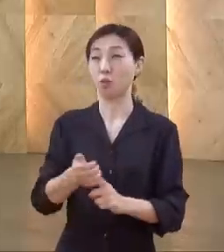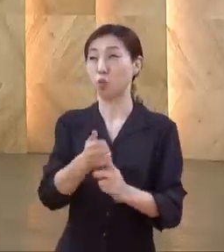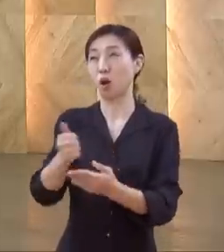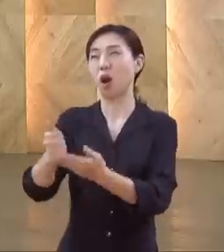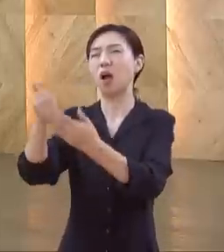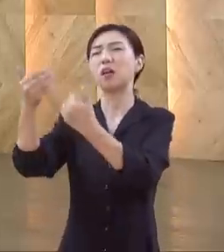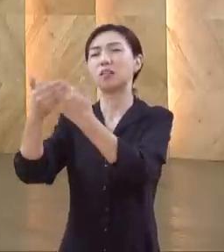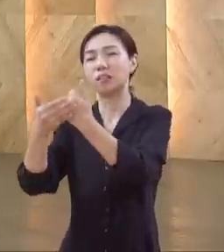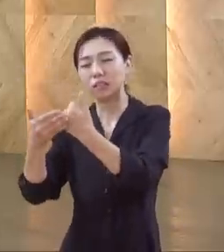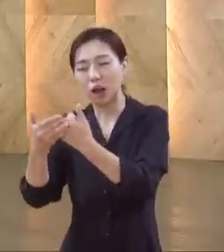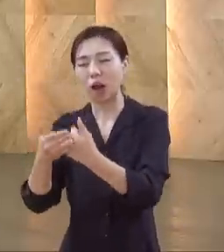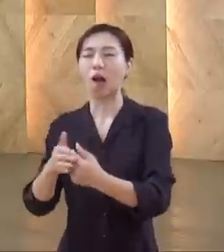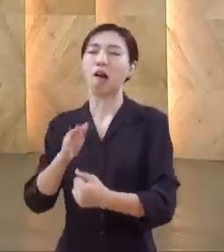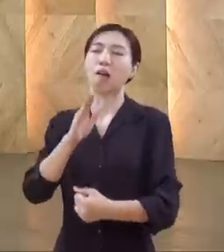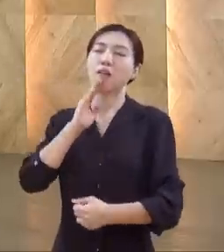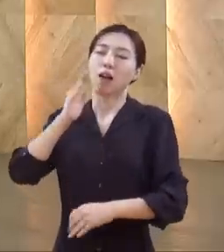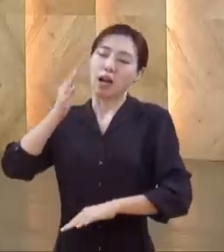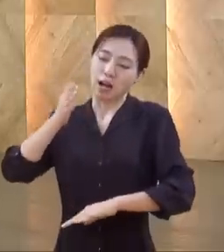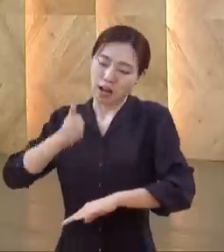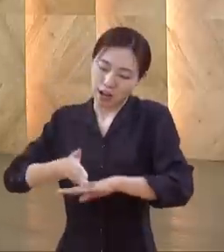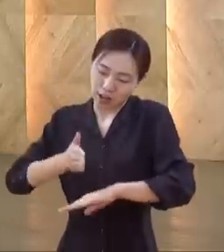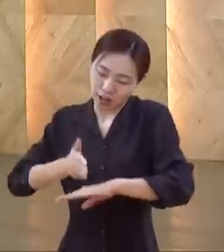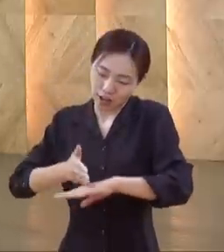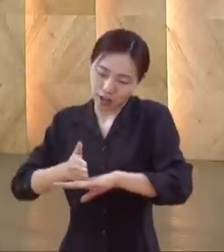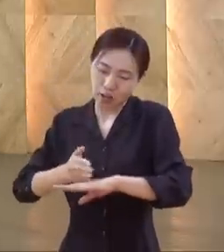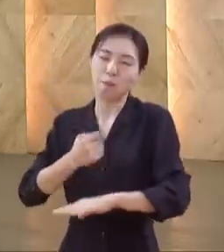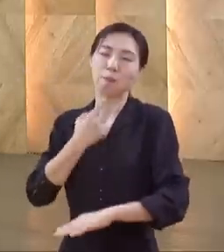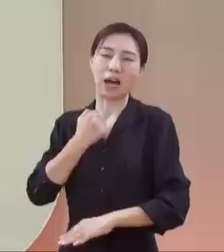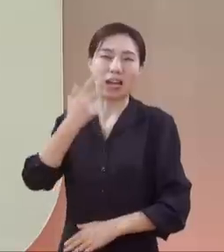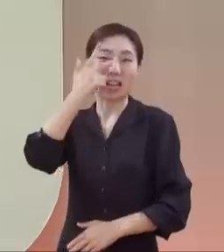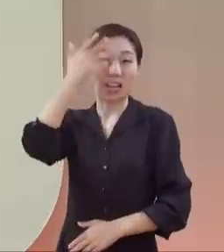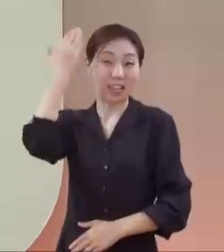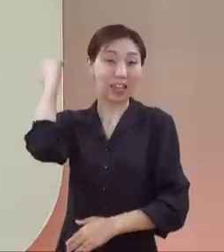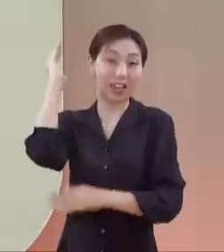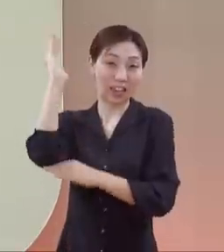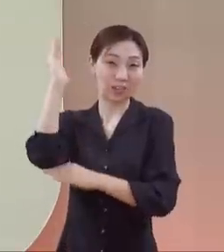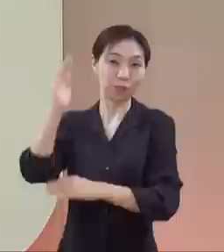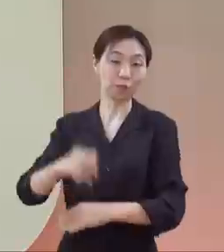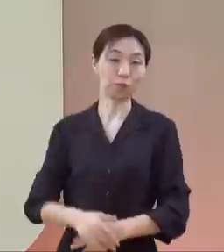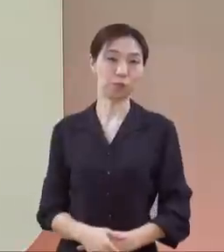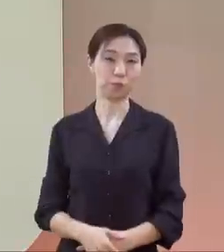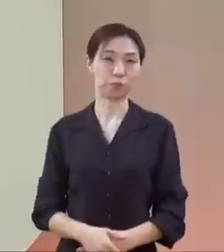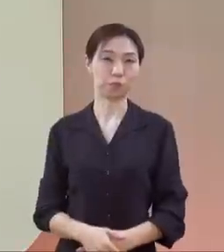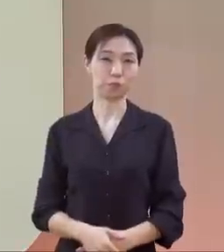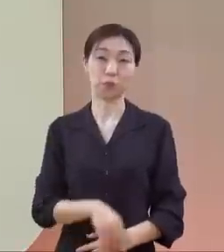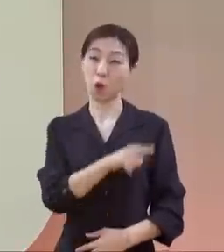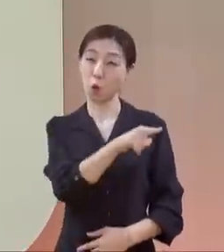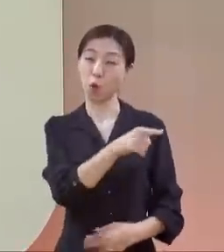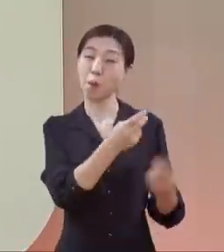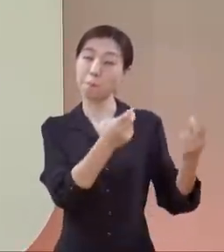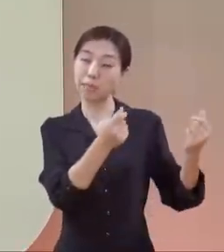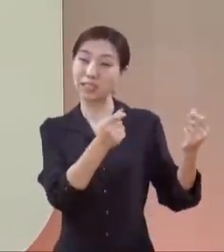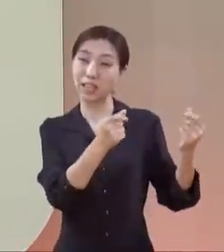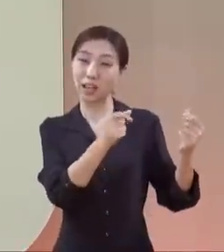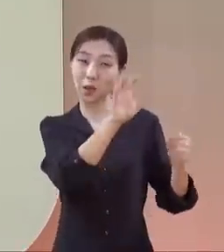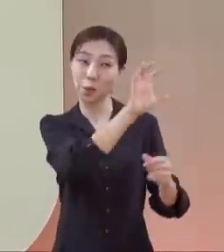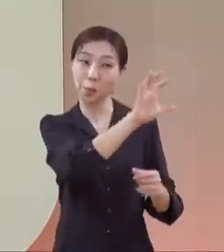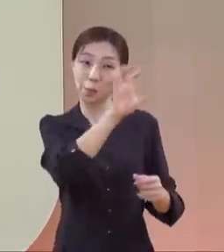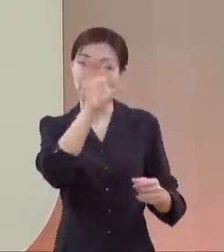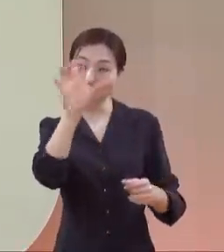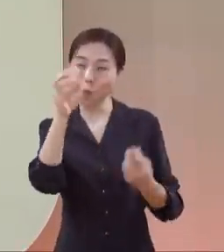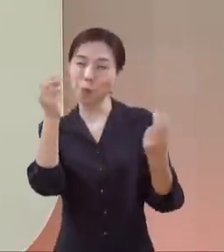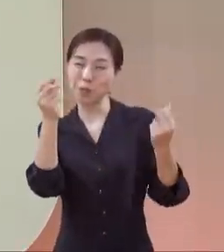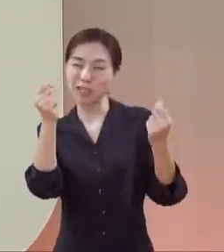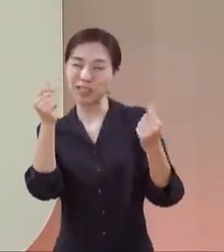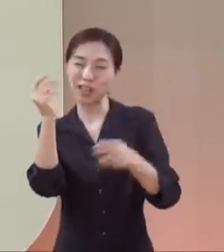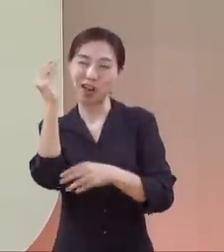감사해 하던 그런 이야기가 있었다고 합니다 근데 이거하고 또 비슷한 얘기들 많거든요 이런 거고 또 비슷한